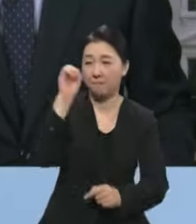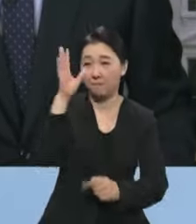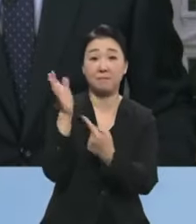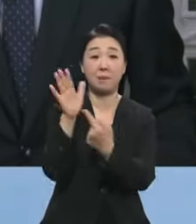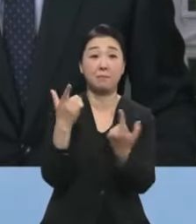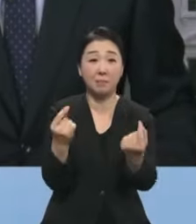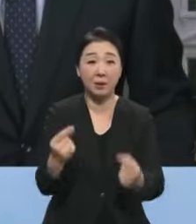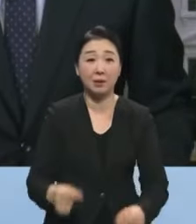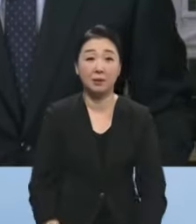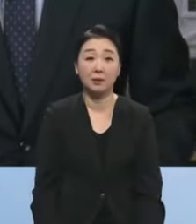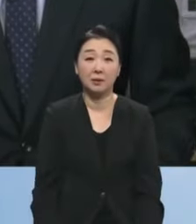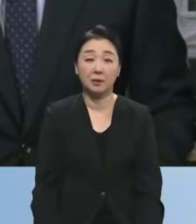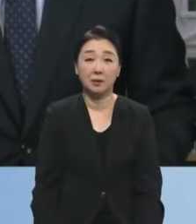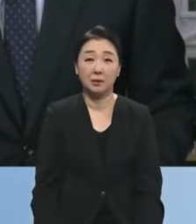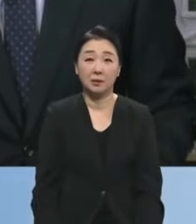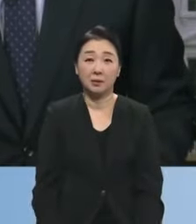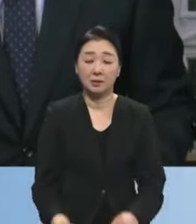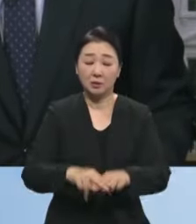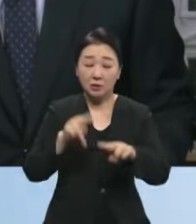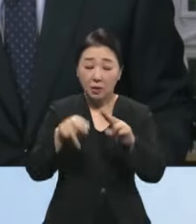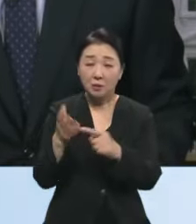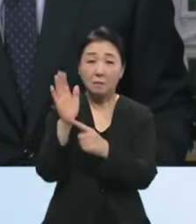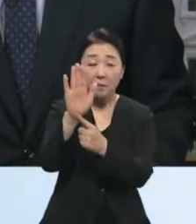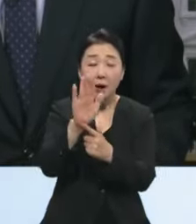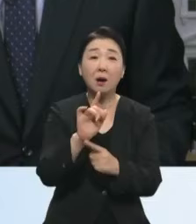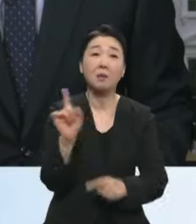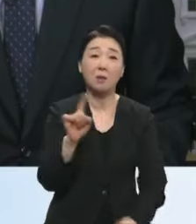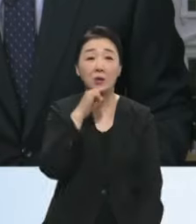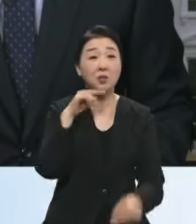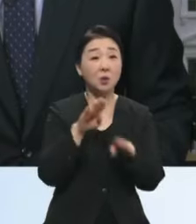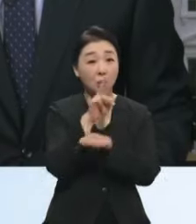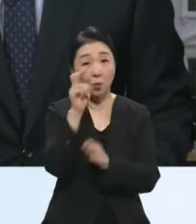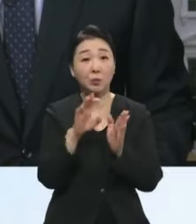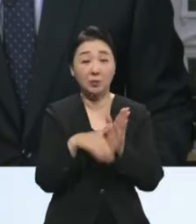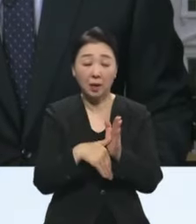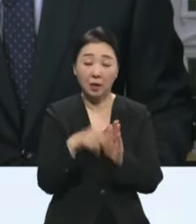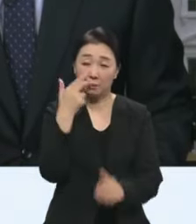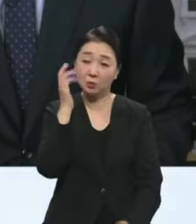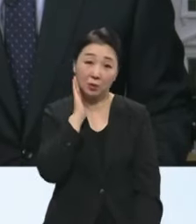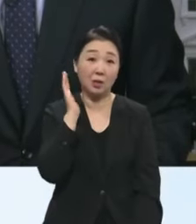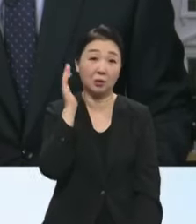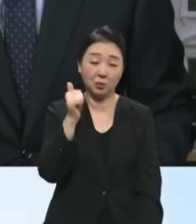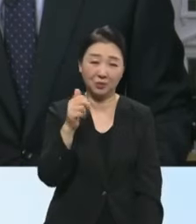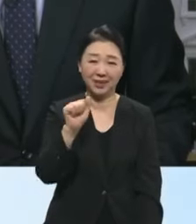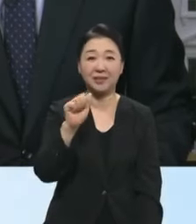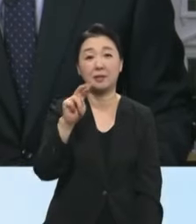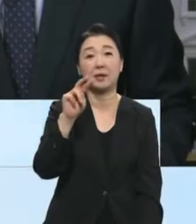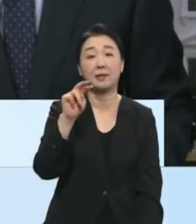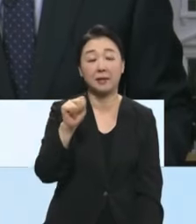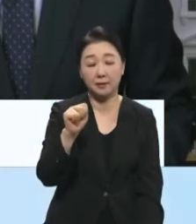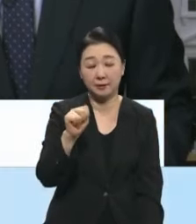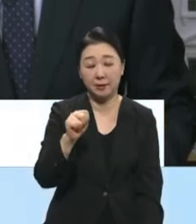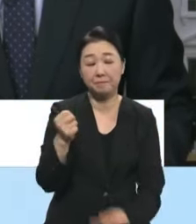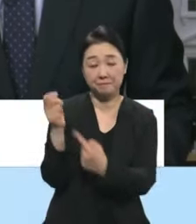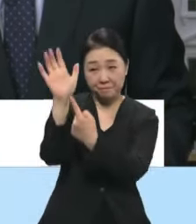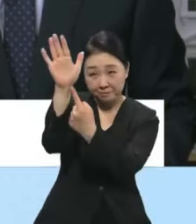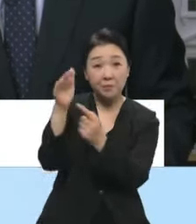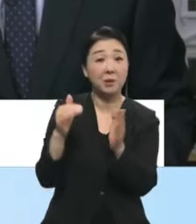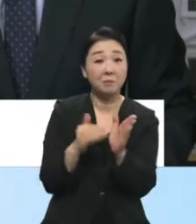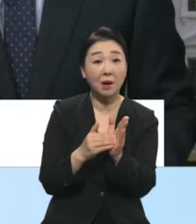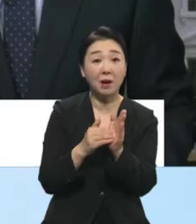갑작스러웠습니다. 소식이 전해진 건 이곳 시간으로 일요일 오후입니다. 바이든 대통령이 소셜미디어 X에 성명을 올렸고요.